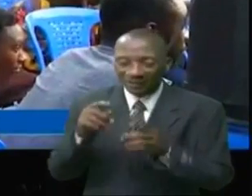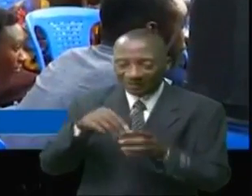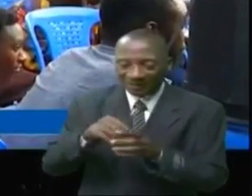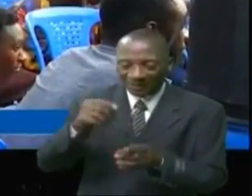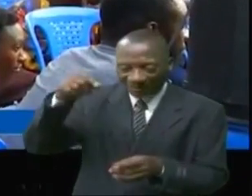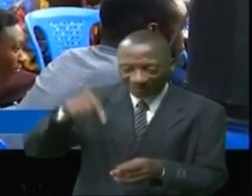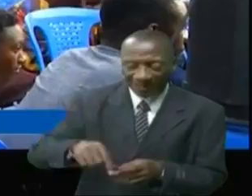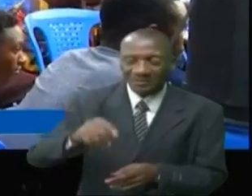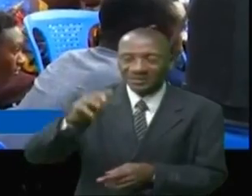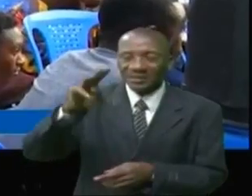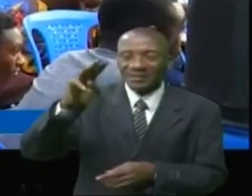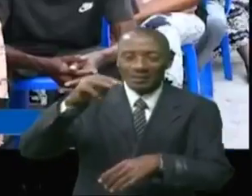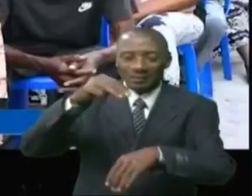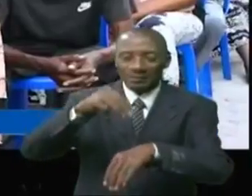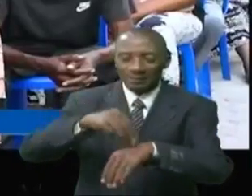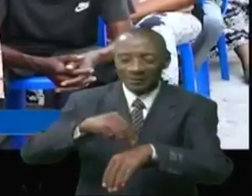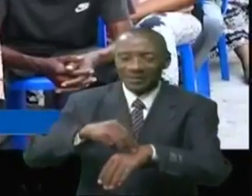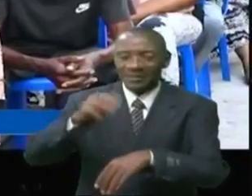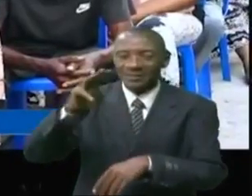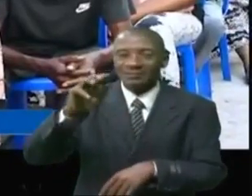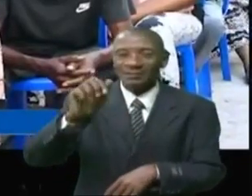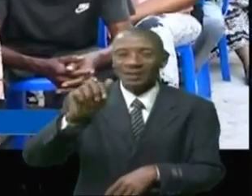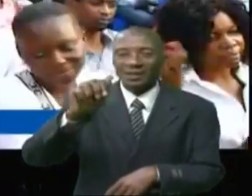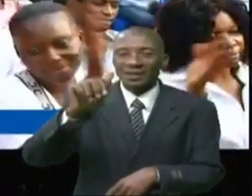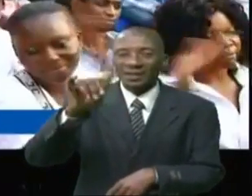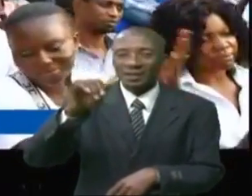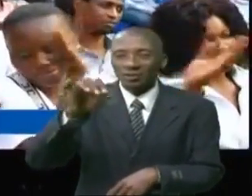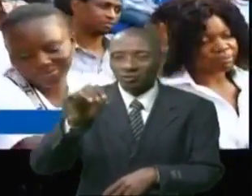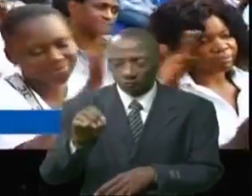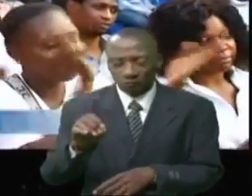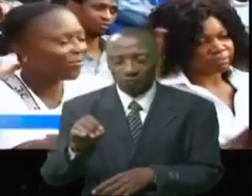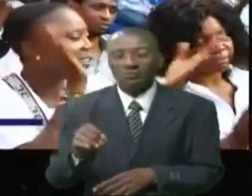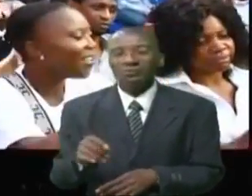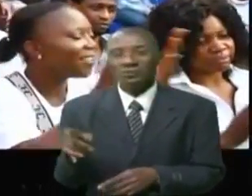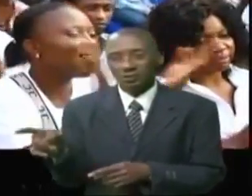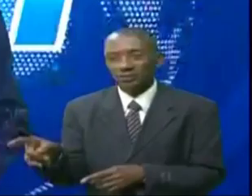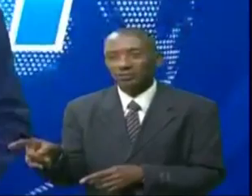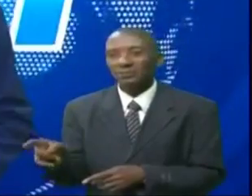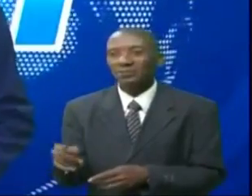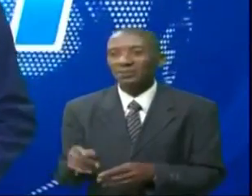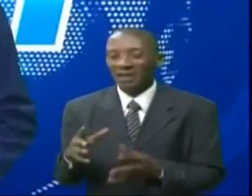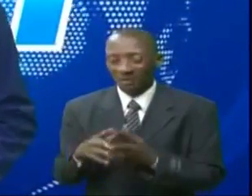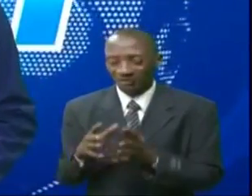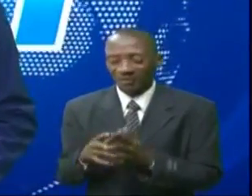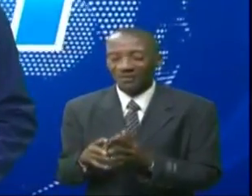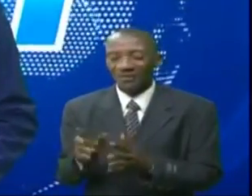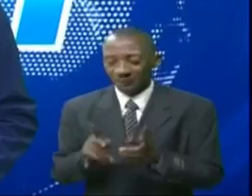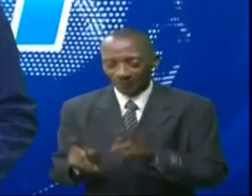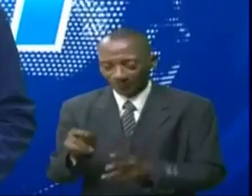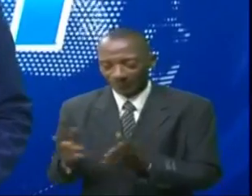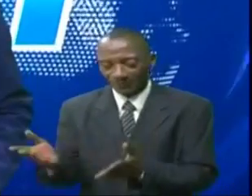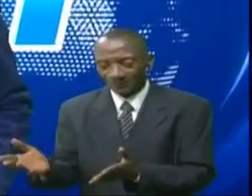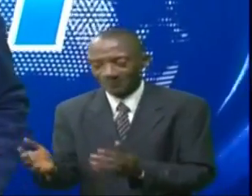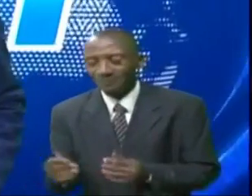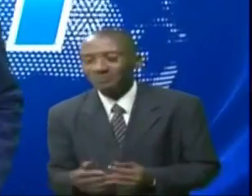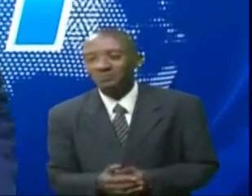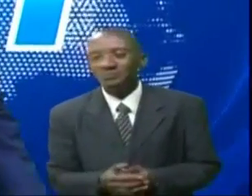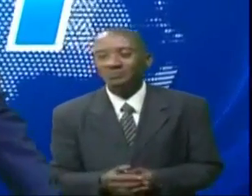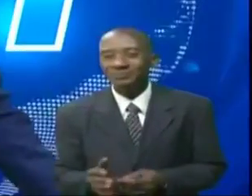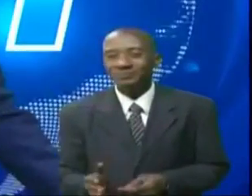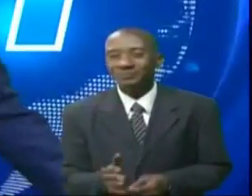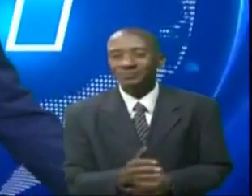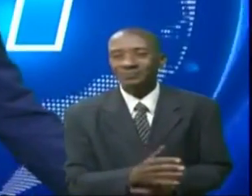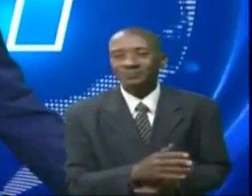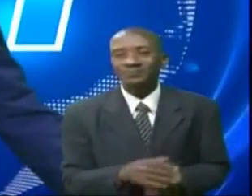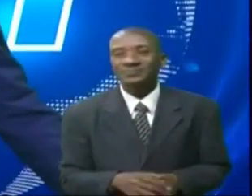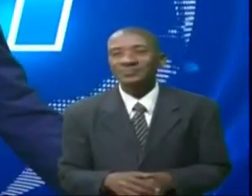cadres de l'UDPS qui projettent d'autres rencontres dans la même commune. Les membres de la Coordination nationale